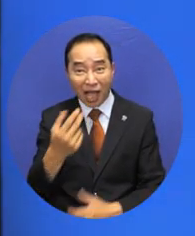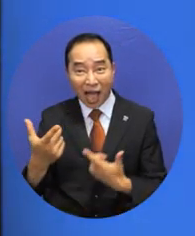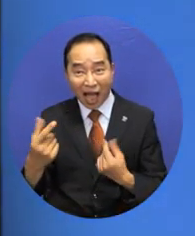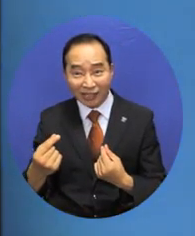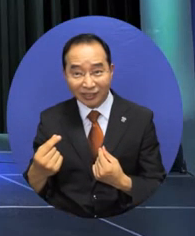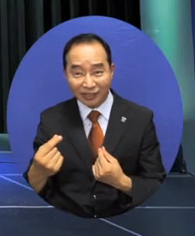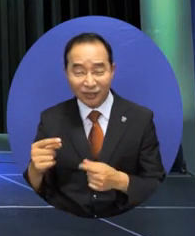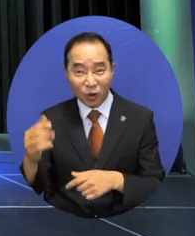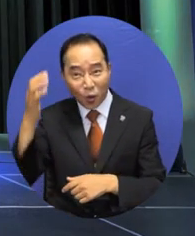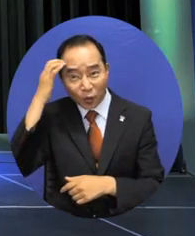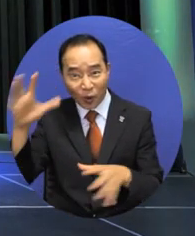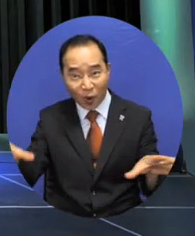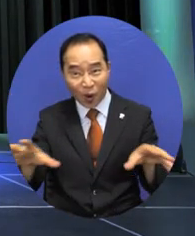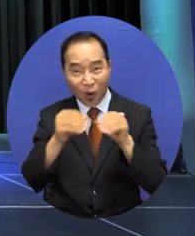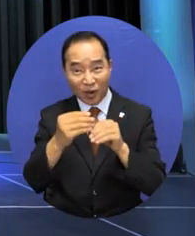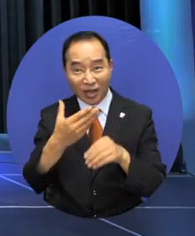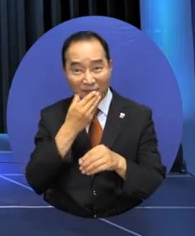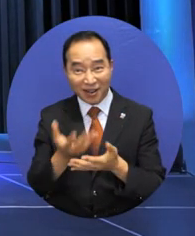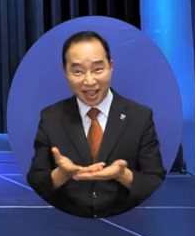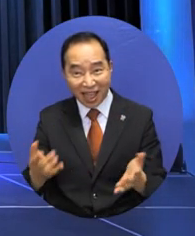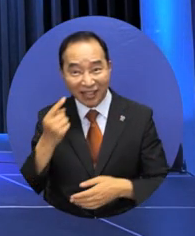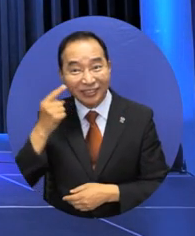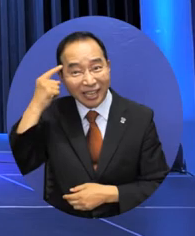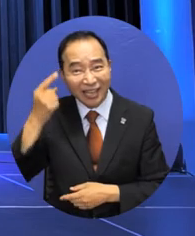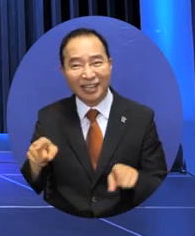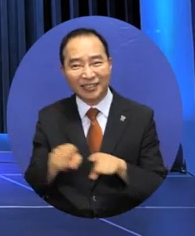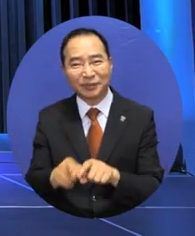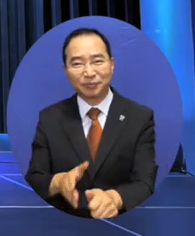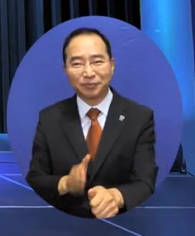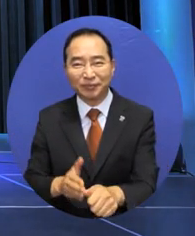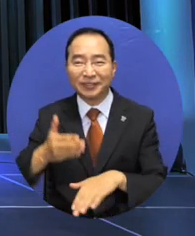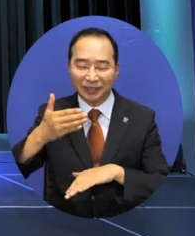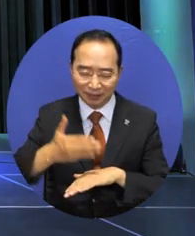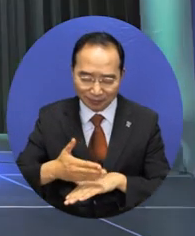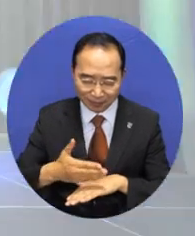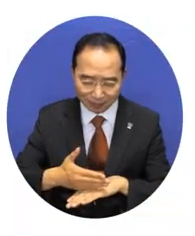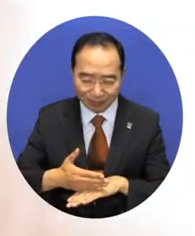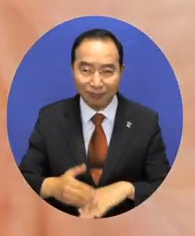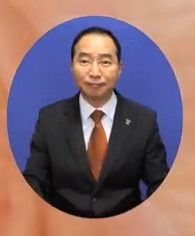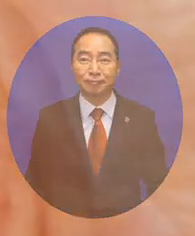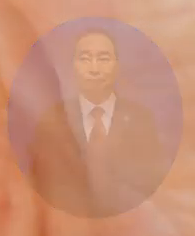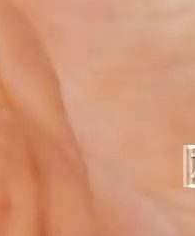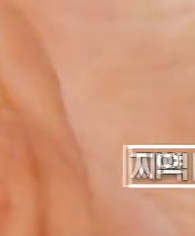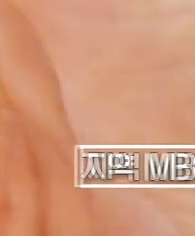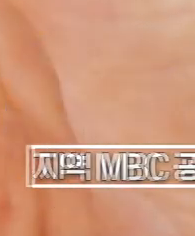어떨까요? 사세기 공동체의 숨이다. 저희는 다음 시간에 찾아오겠습니다.